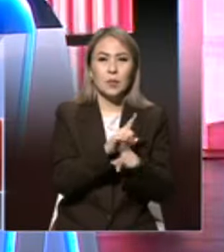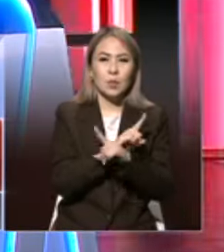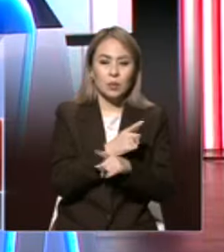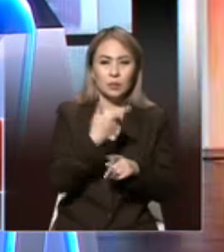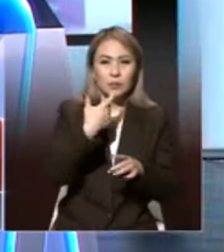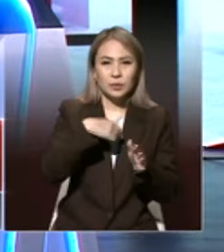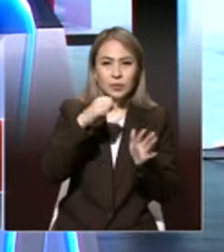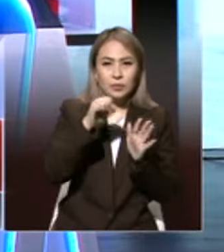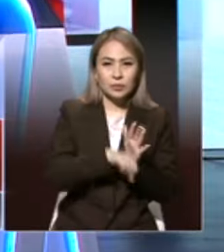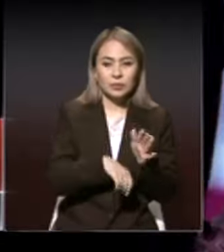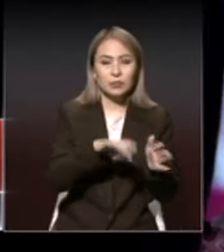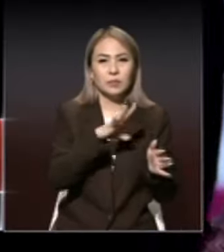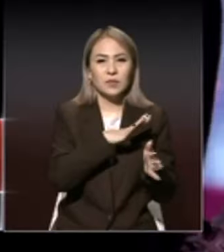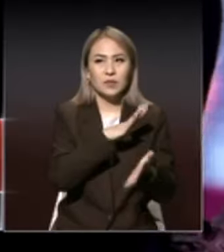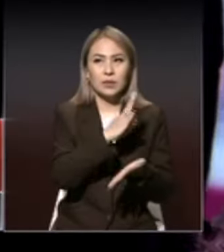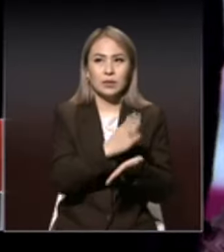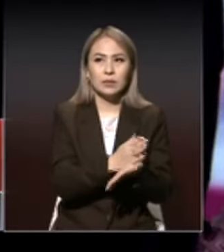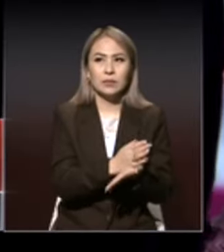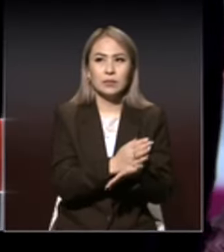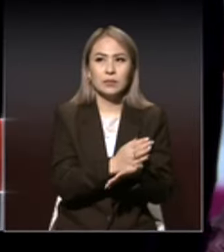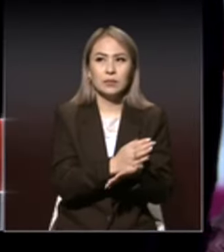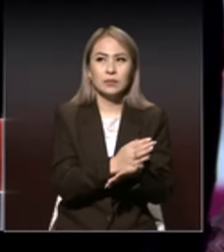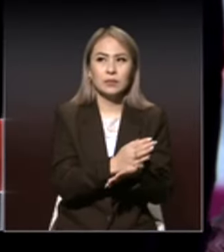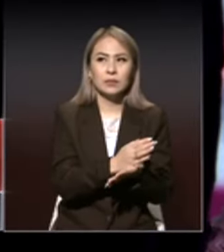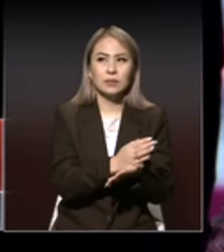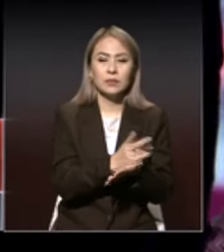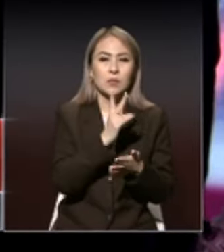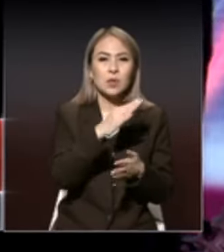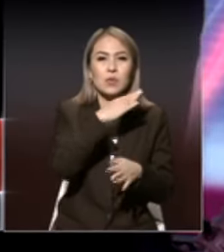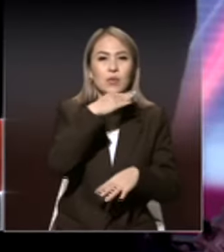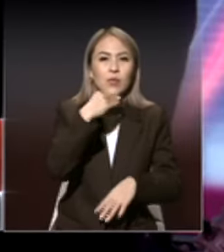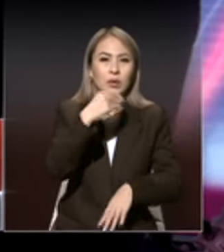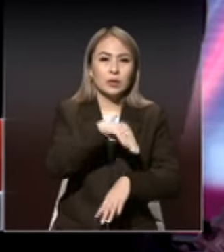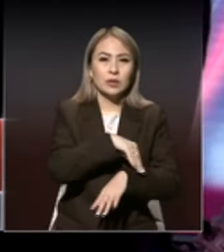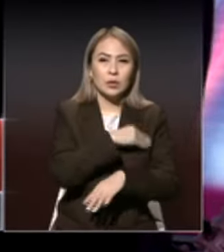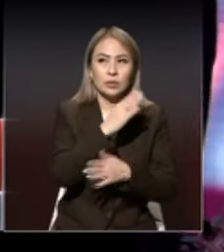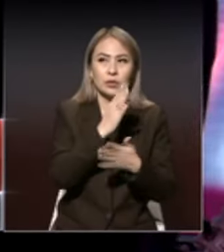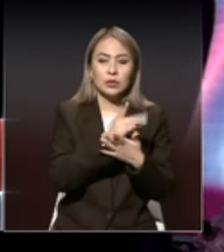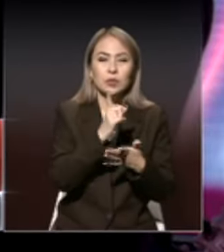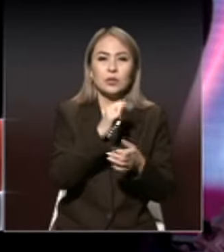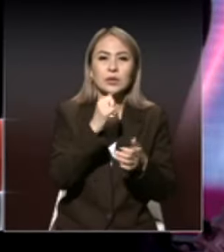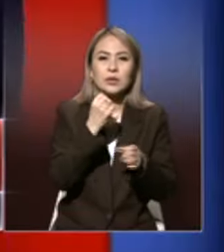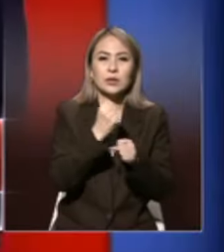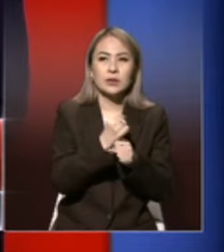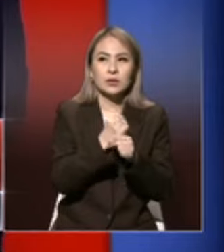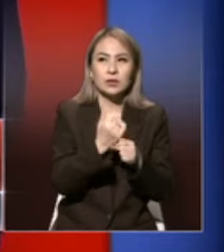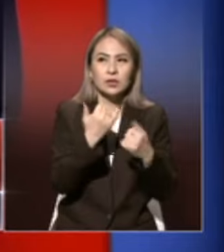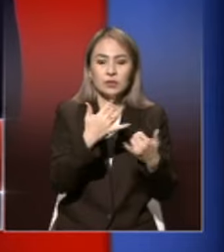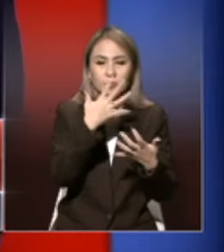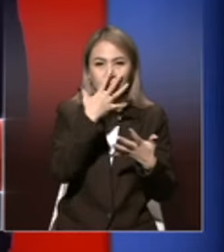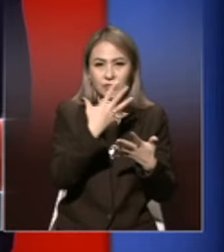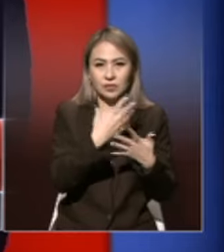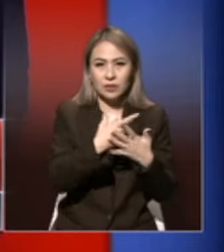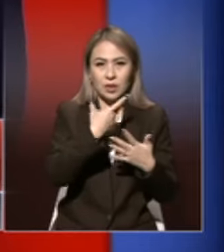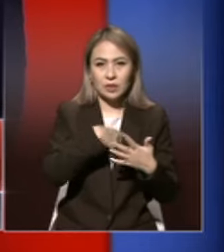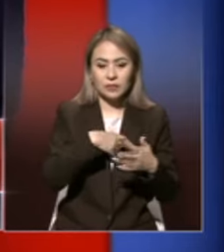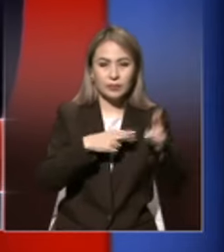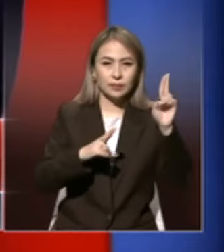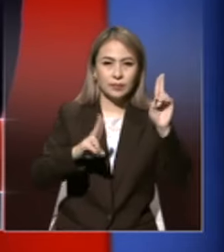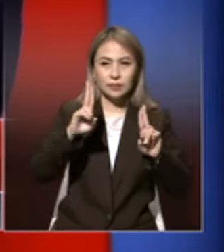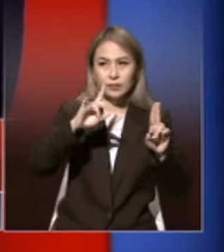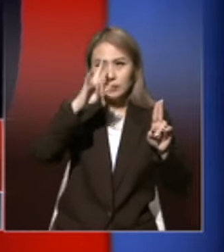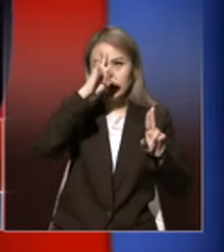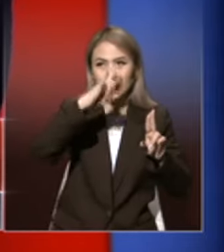Машинадан секіріп суицид жасағандар бар, да? Өзінің ниетінсіз тұрмысқа шыққан қыздар. Енді біз не істедік? Біз қазіргі таңда өзіміздің әдет ғұрпымызға